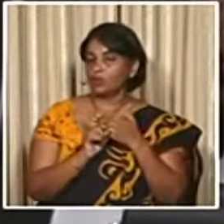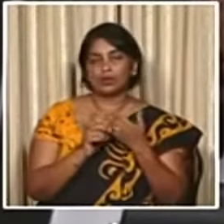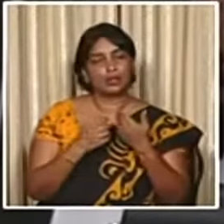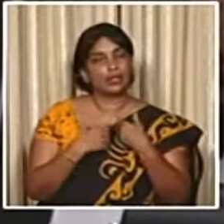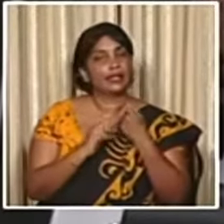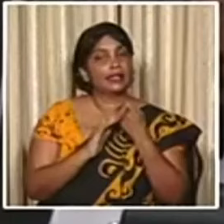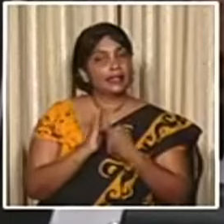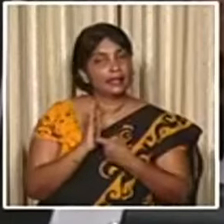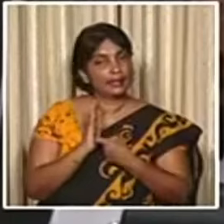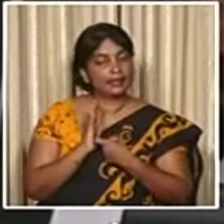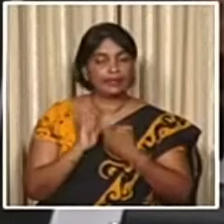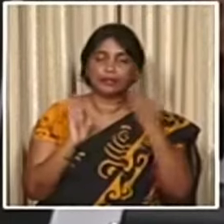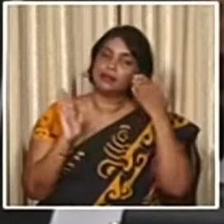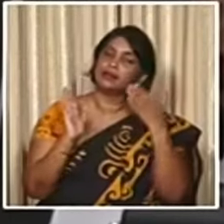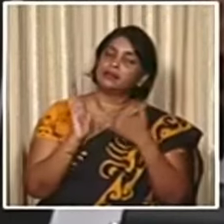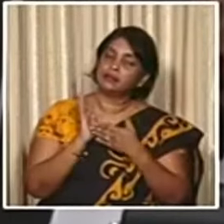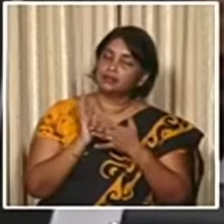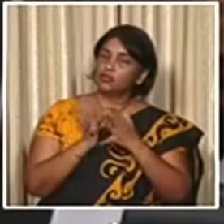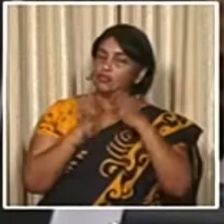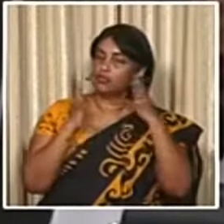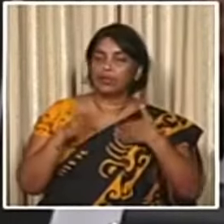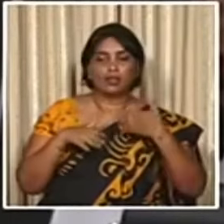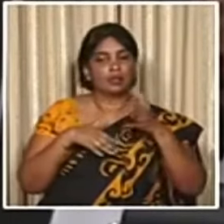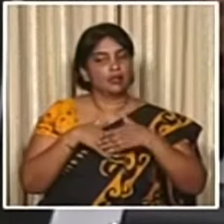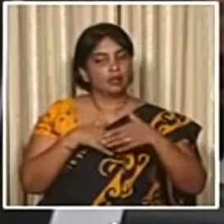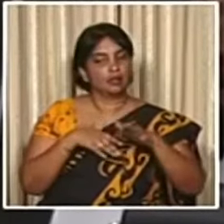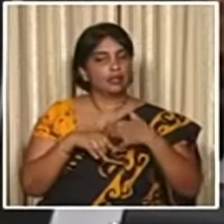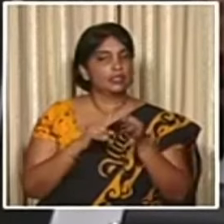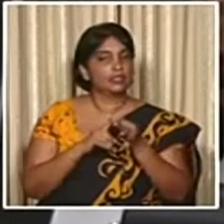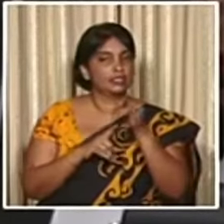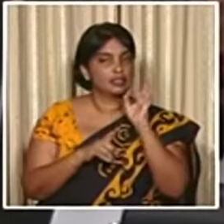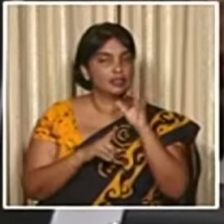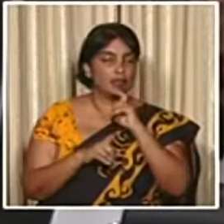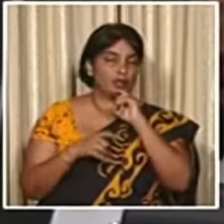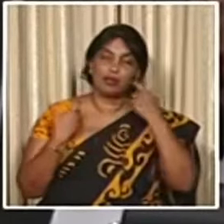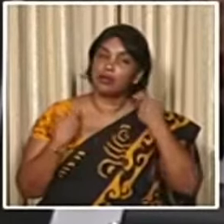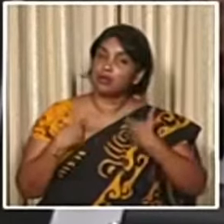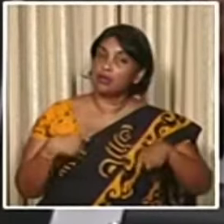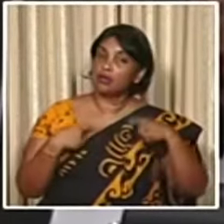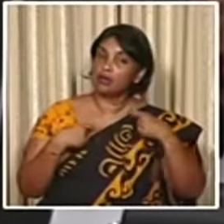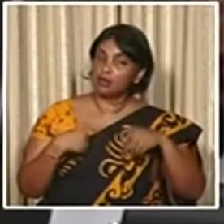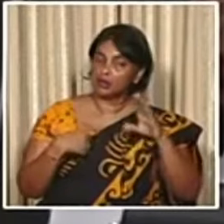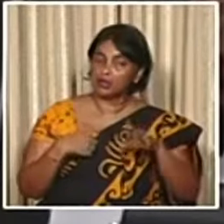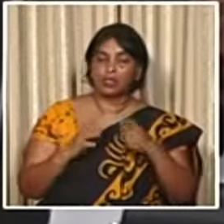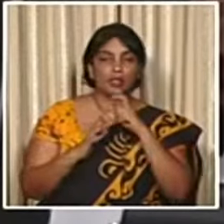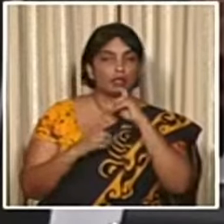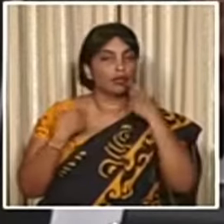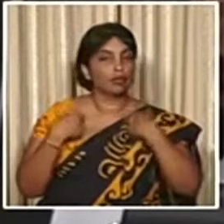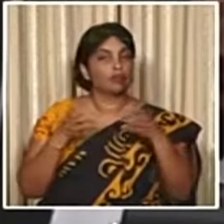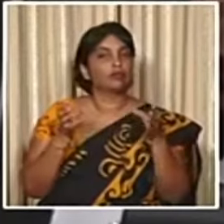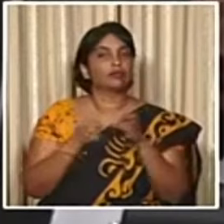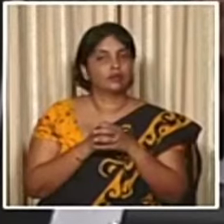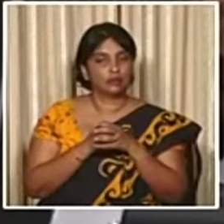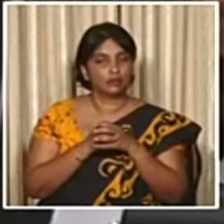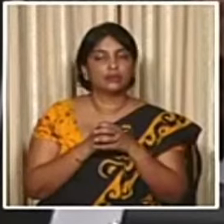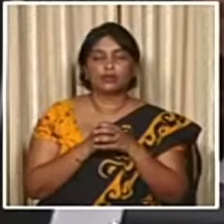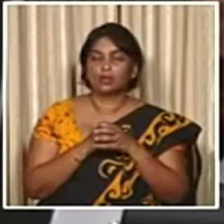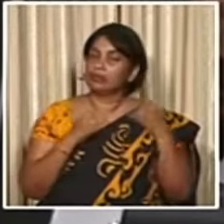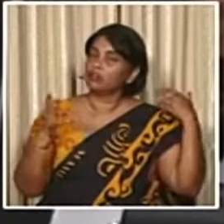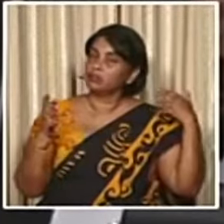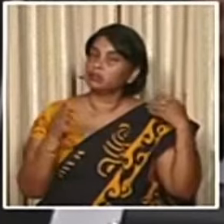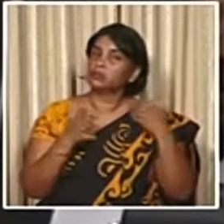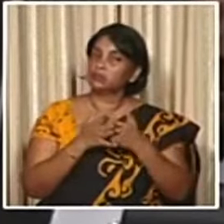අපි නීති ශාස්ත්‍රයේ විශාල අධ්‍යක්ෂීම් තිබෙන ජනාධිපති නීතිඥවරුන් ඇතුළු නීතිඥ කණ්ඩායමක්